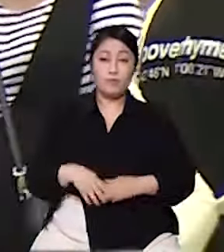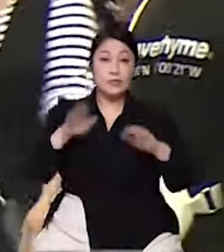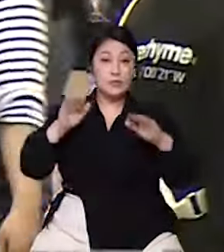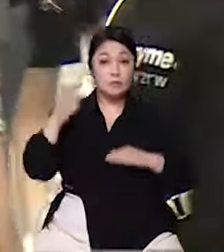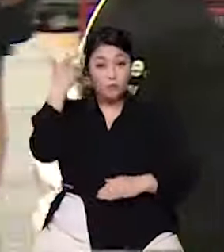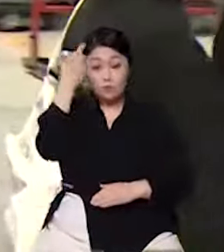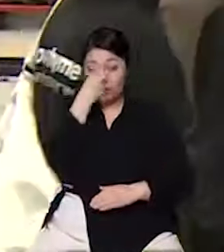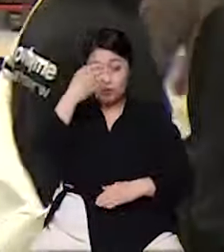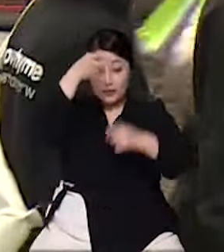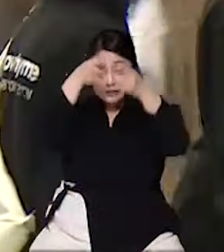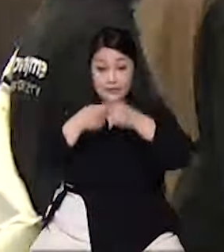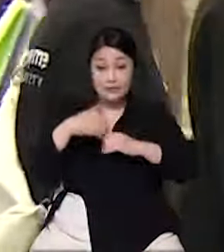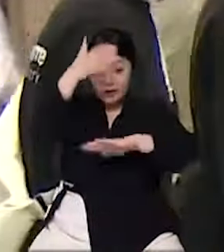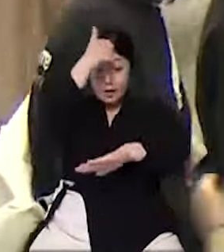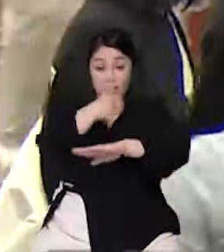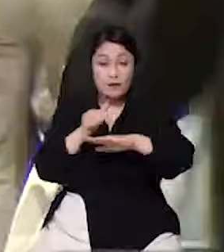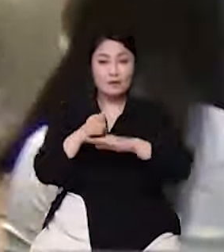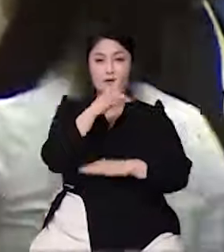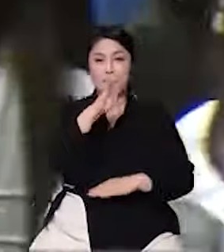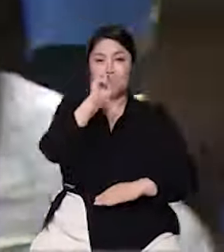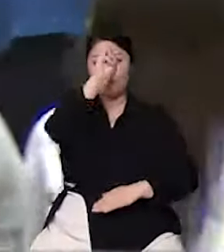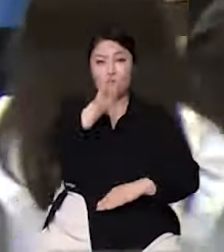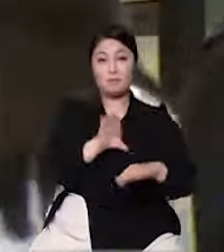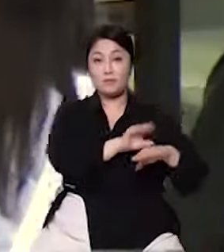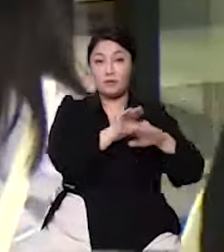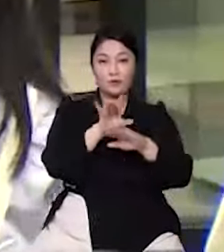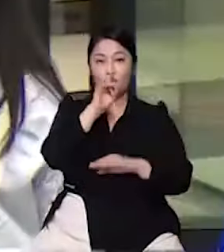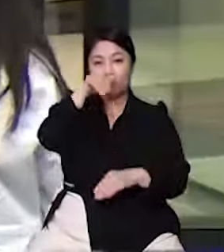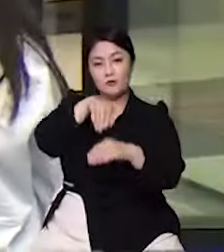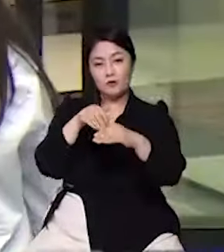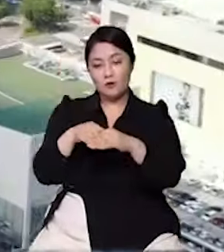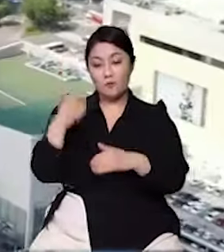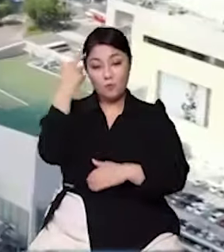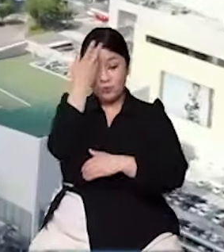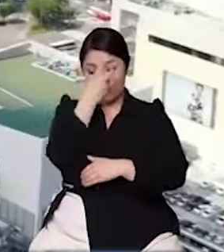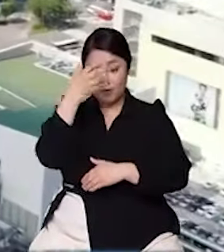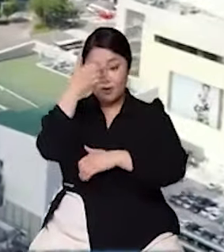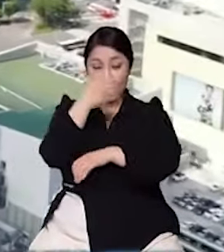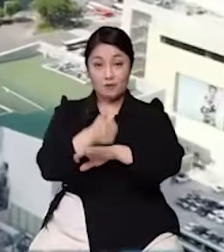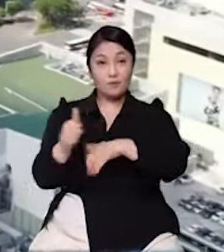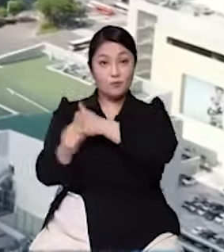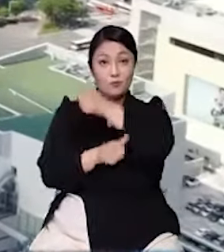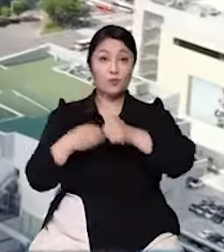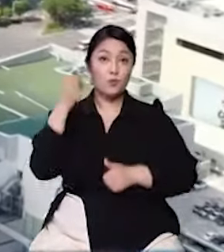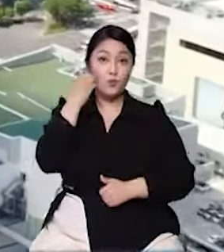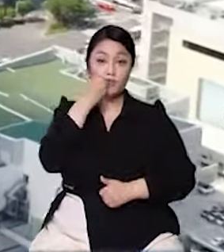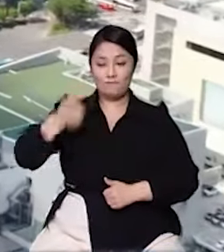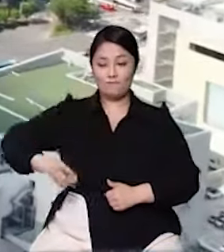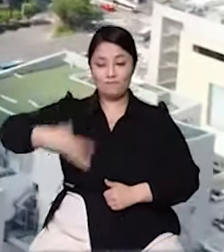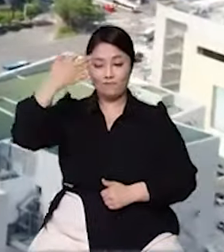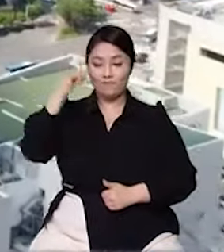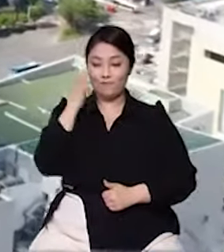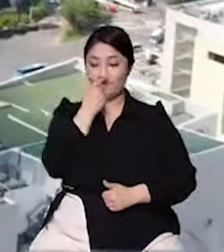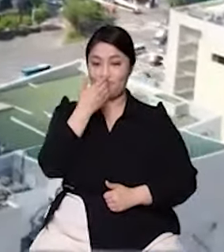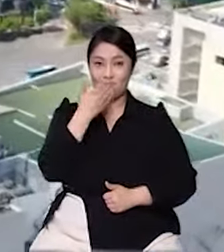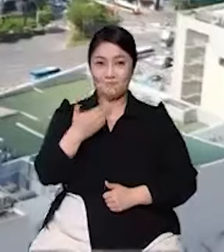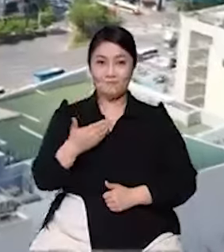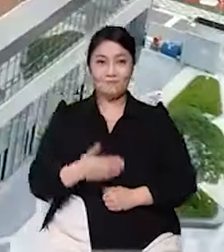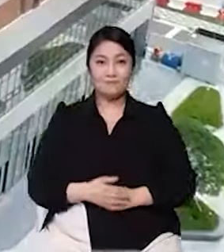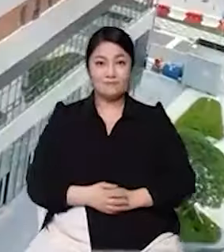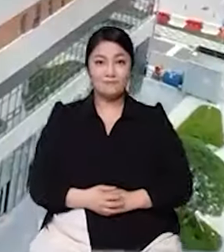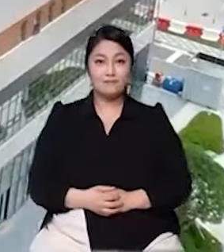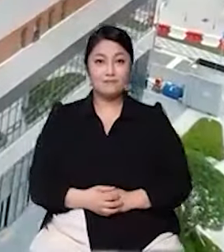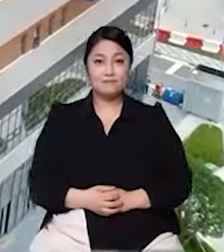이번 여론조사의 자세한 결과는 kbc 광주방송 과 중앙 선거 여론조사 심의위원회 홈페이지를 통해 확인할 수 있습니다